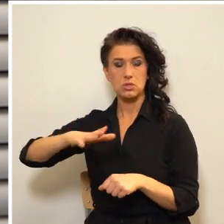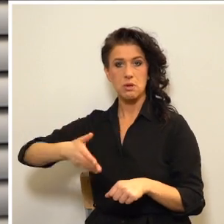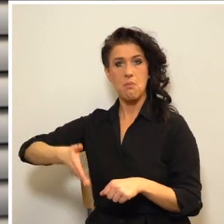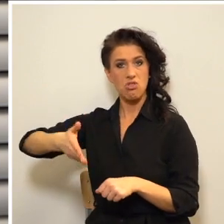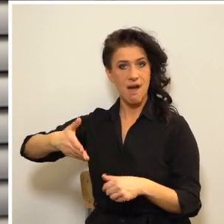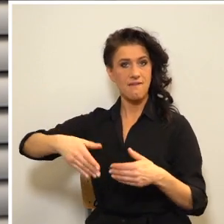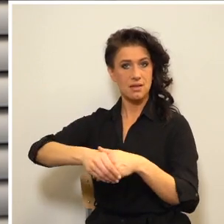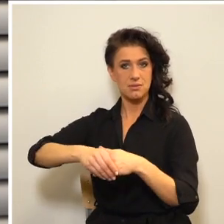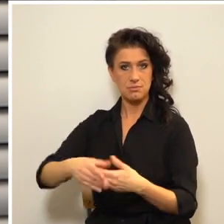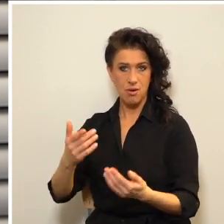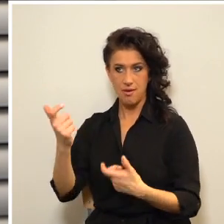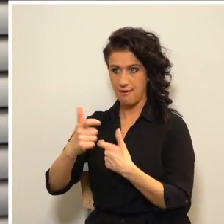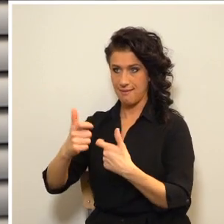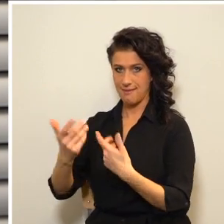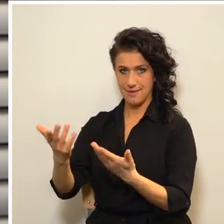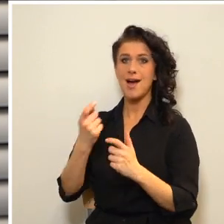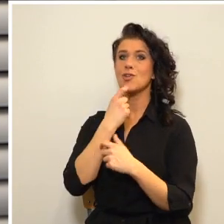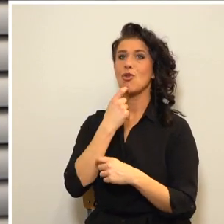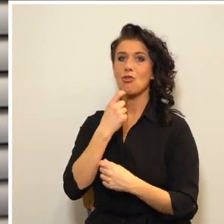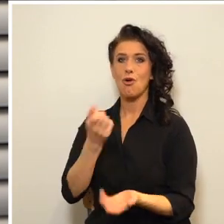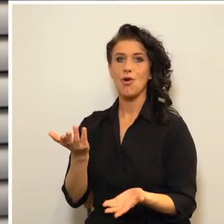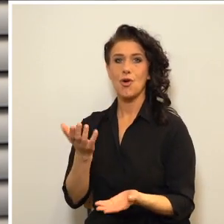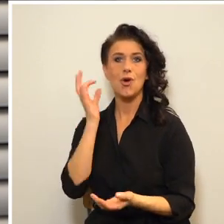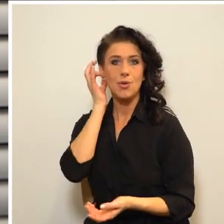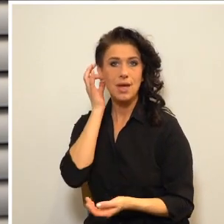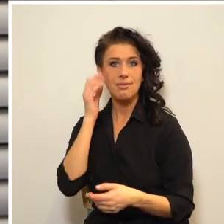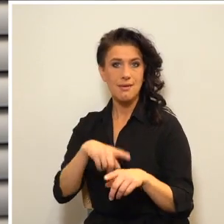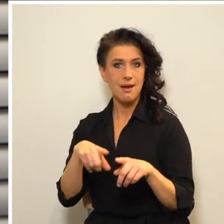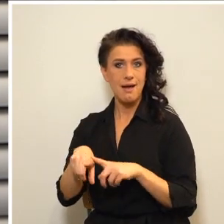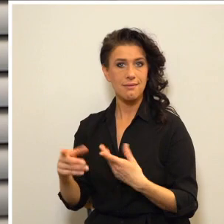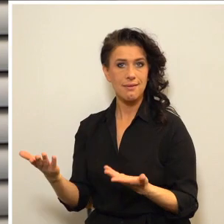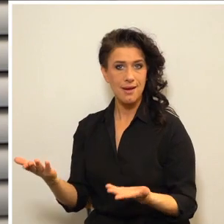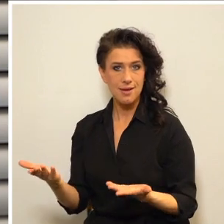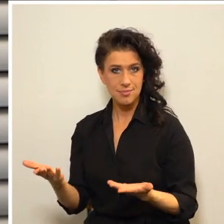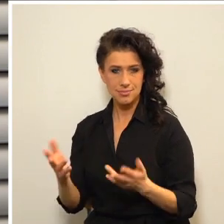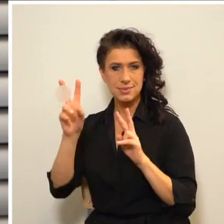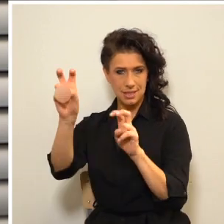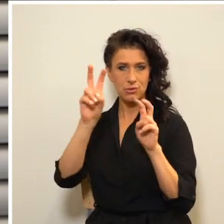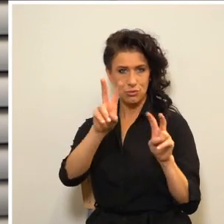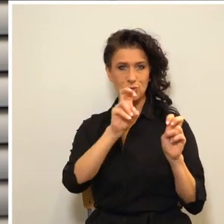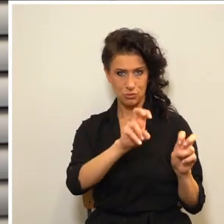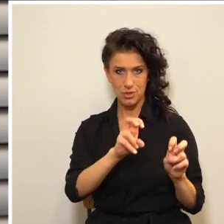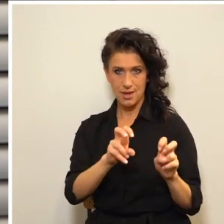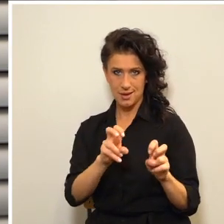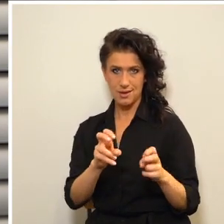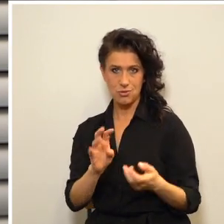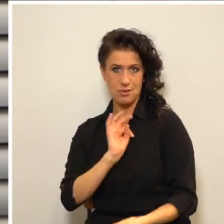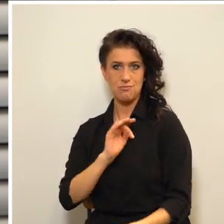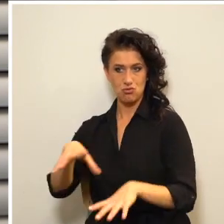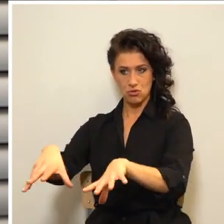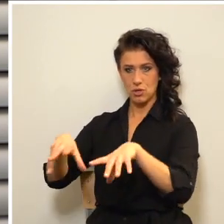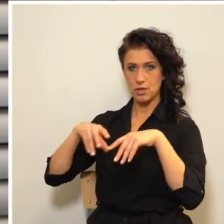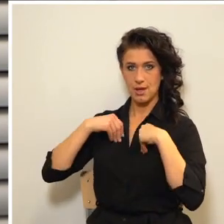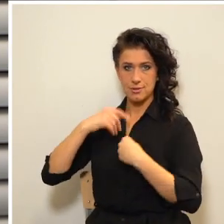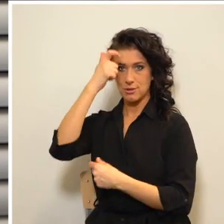podawać tą rękę bo śmiać się co to za co ty masz babską rękę prawdę dosłownie Cytuję z fragmenty z transkryptu czyli oswojenie ciała